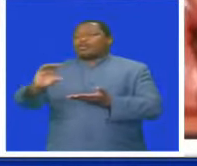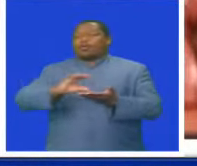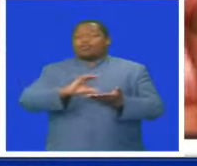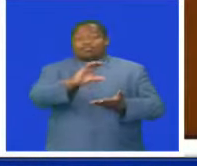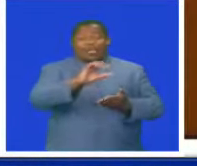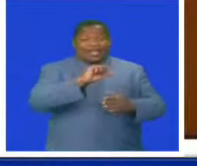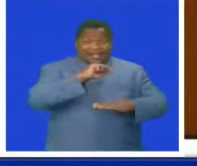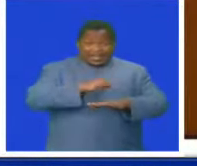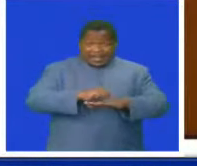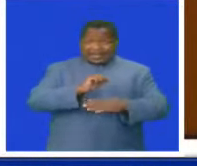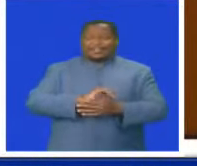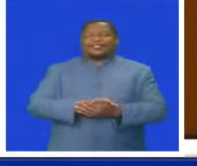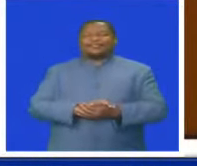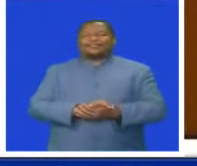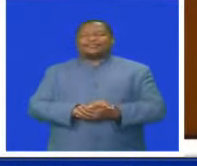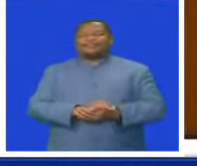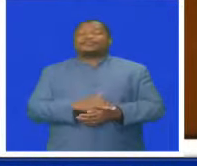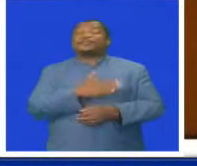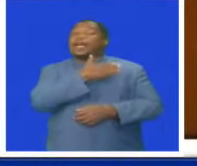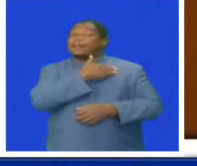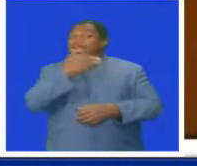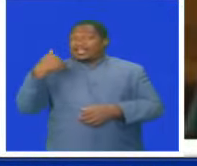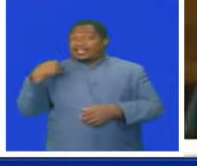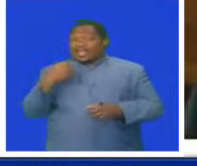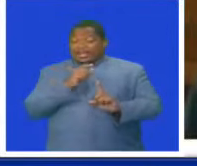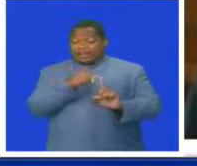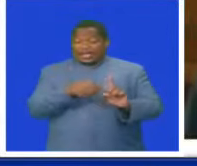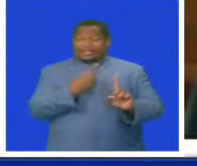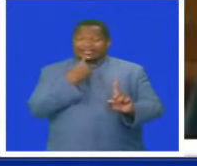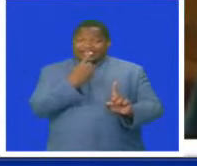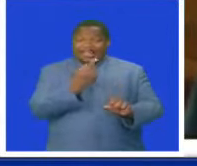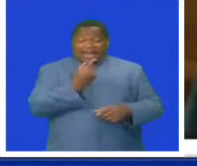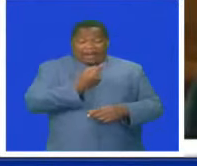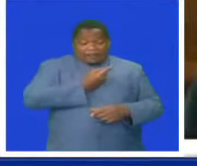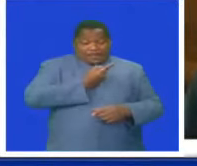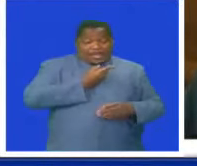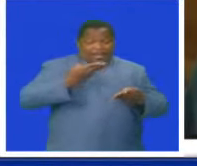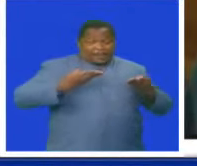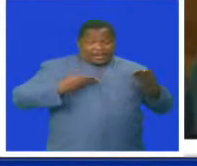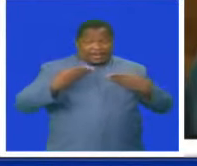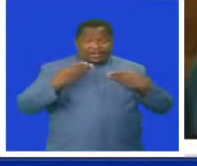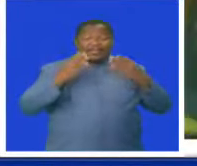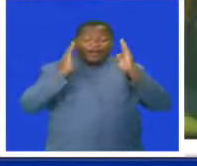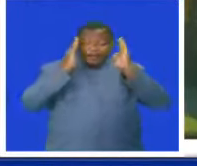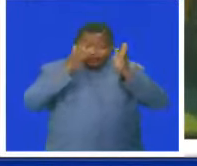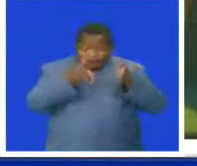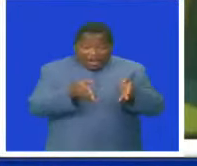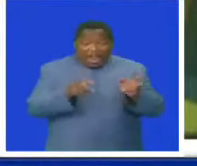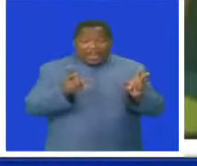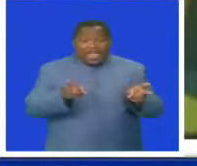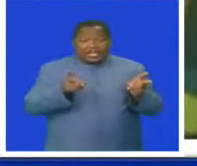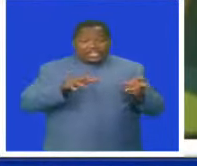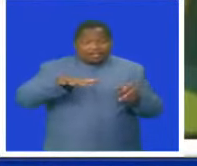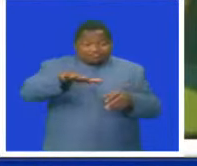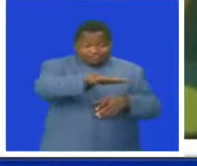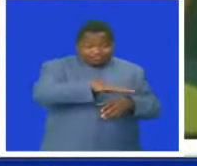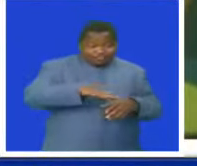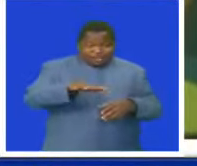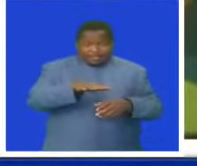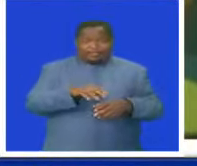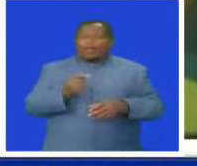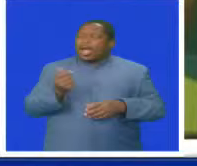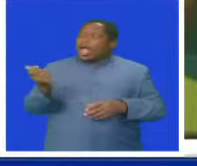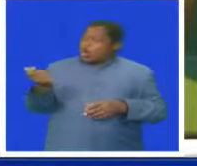ligalelo lelingadlalwa bosomabhizinisi labatimele temvelo. Imvuna iphindze ithi le mali lena